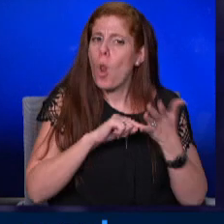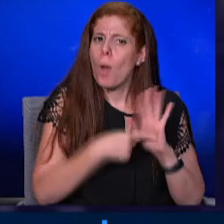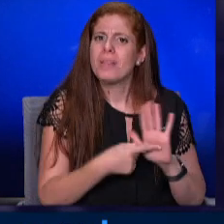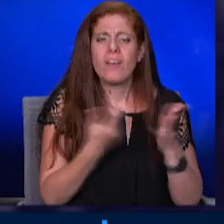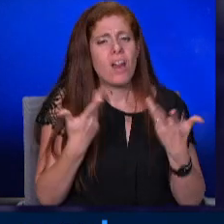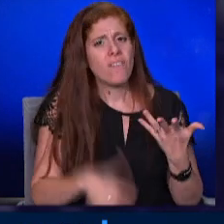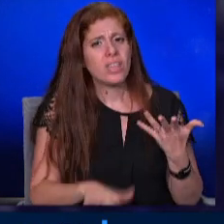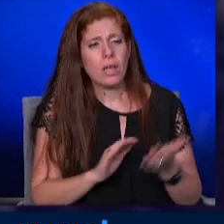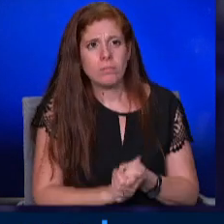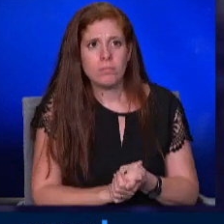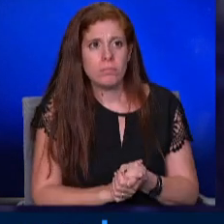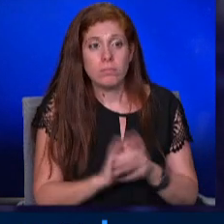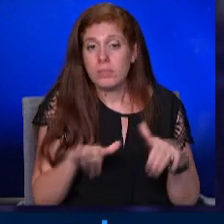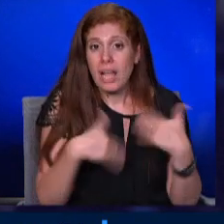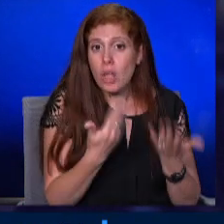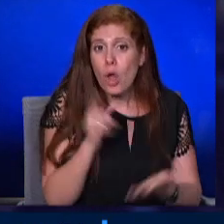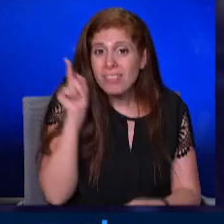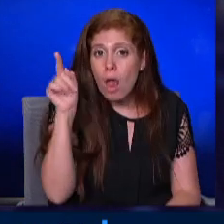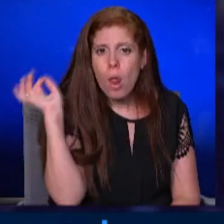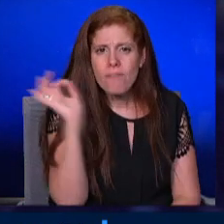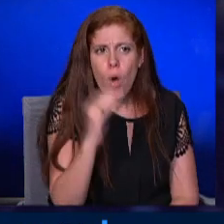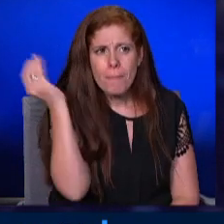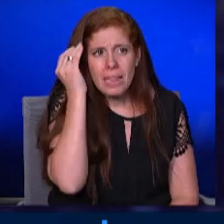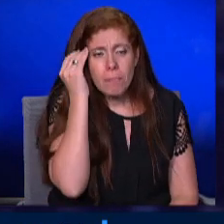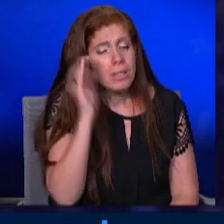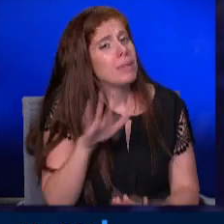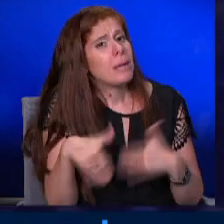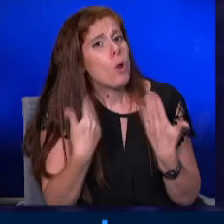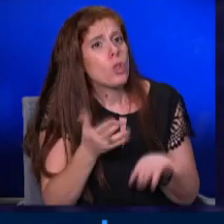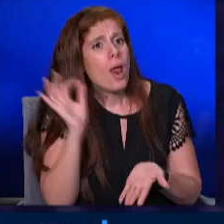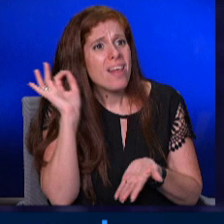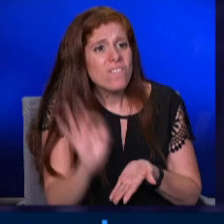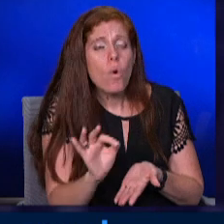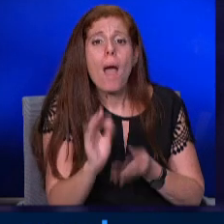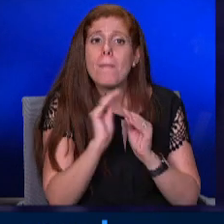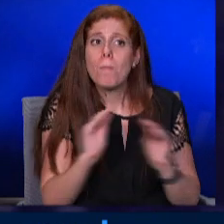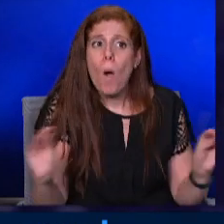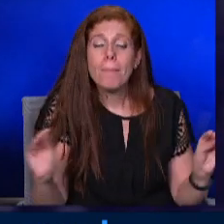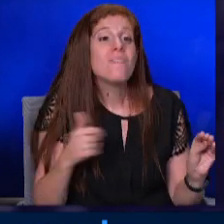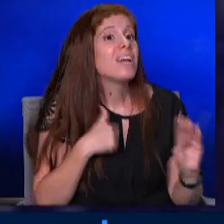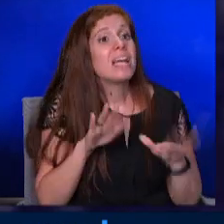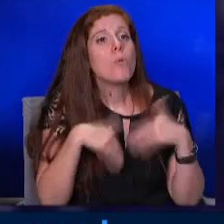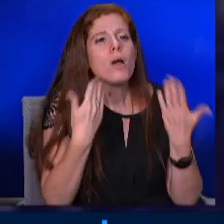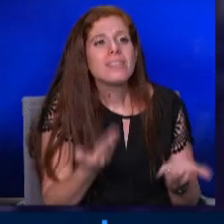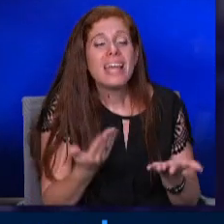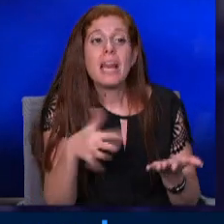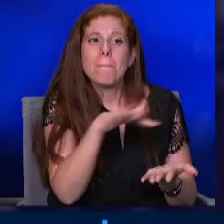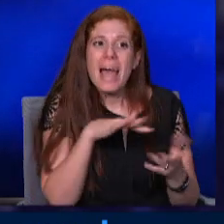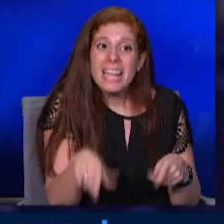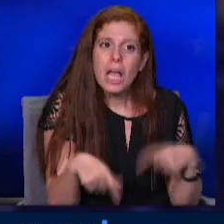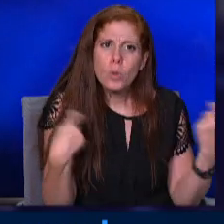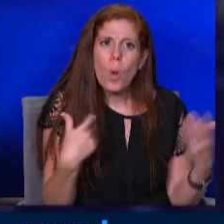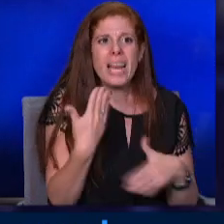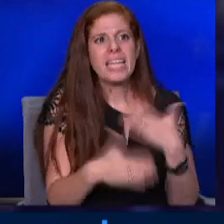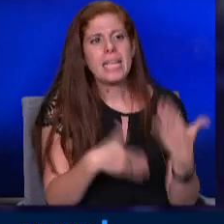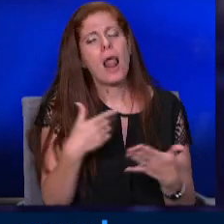לו לפגוע בתלמידים, אני גם לא אתן לו לפגוע יותר במורים, ואני גם לא אתן יותר למערכת החינוך להתנהל לפי